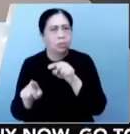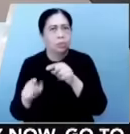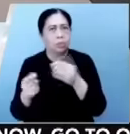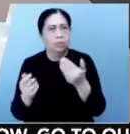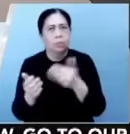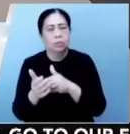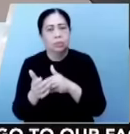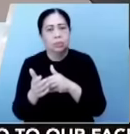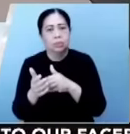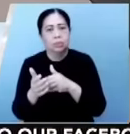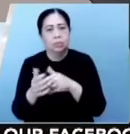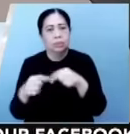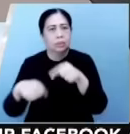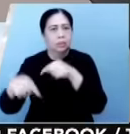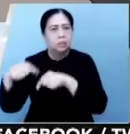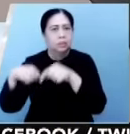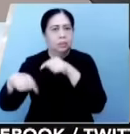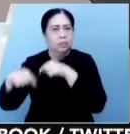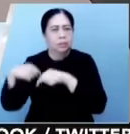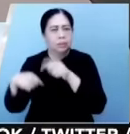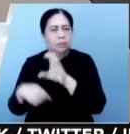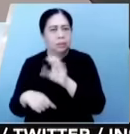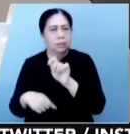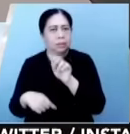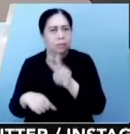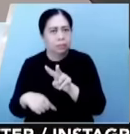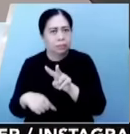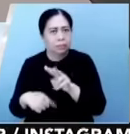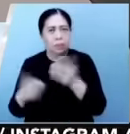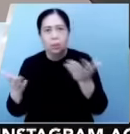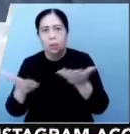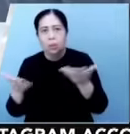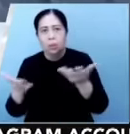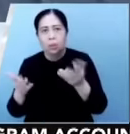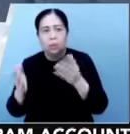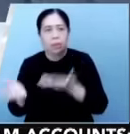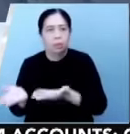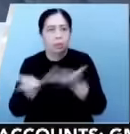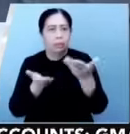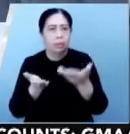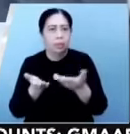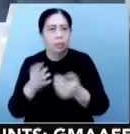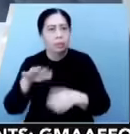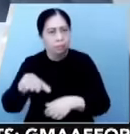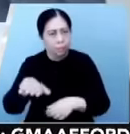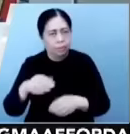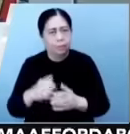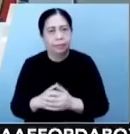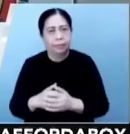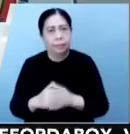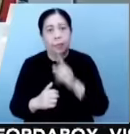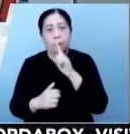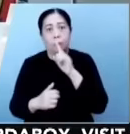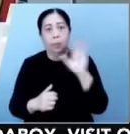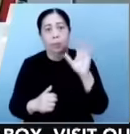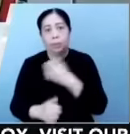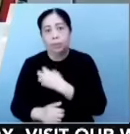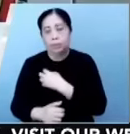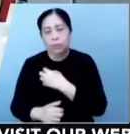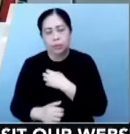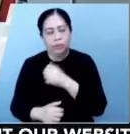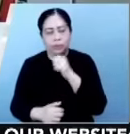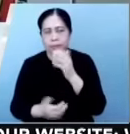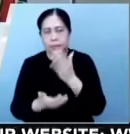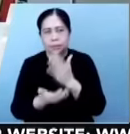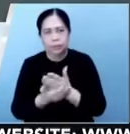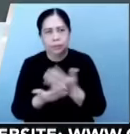nagbaback ulit kami ng CCTV, saan niya dinala yung bata. Pangako ng pulisya, di sila titigil sa